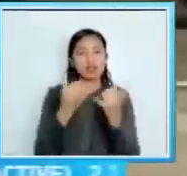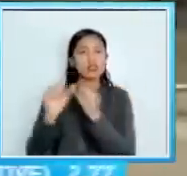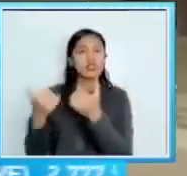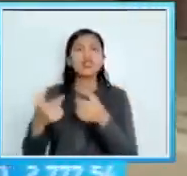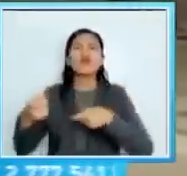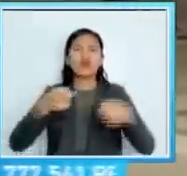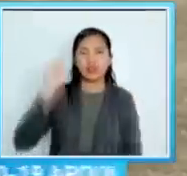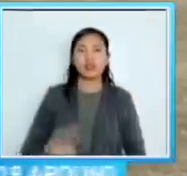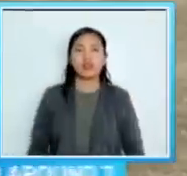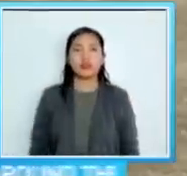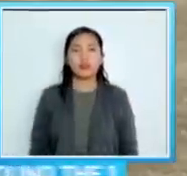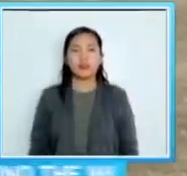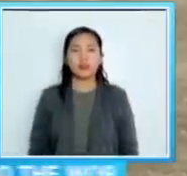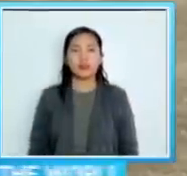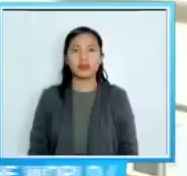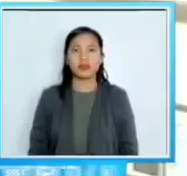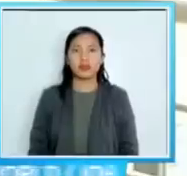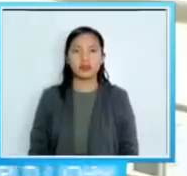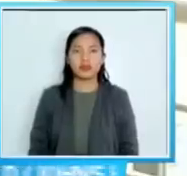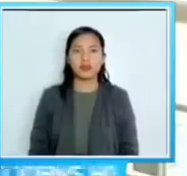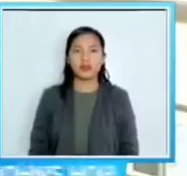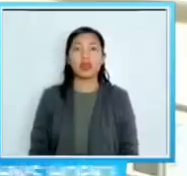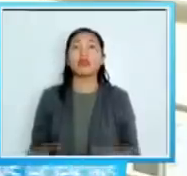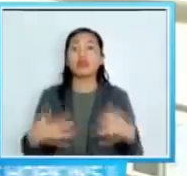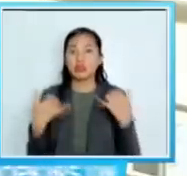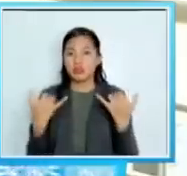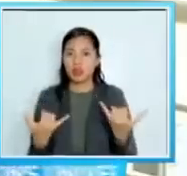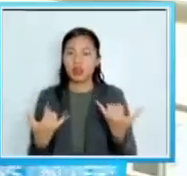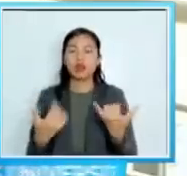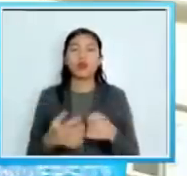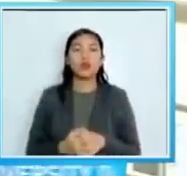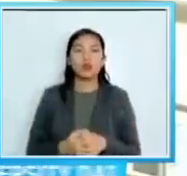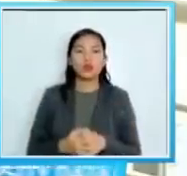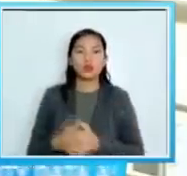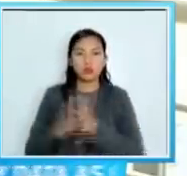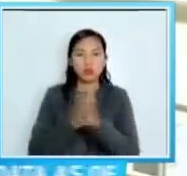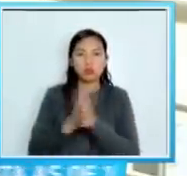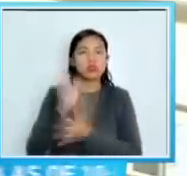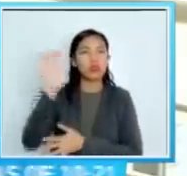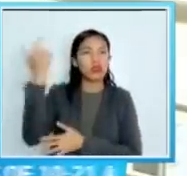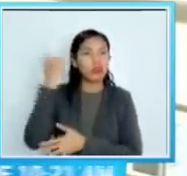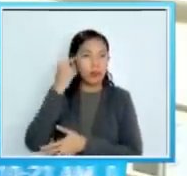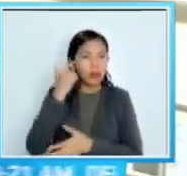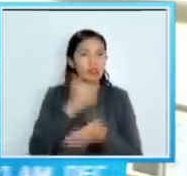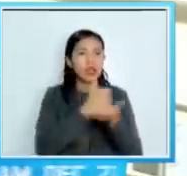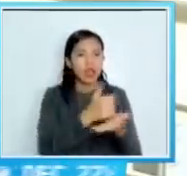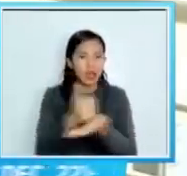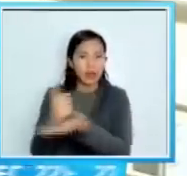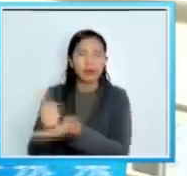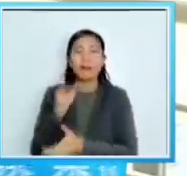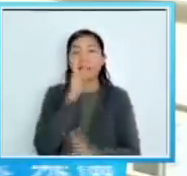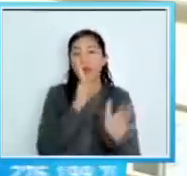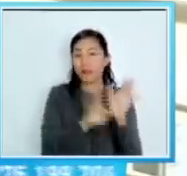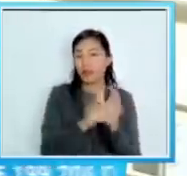sa Surigao del Norte. Koni, sa ngayon, puspusan ang relief efforts ng pamahalaan at ibang sektor, pribado at gobyerno man.